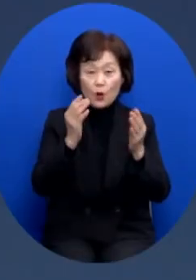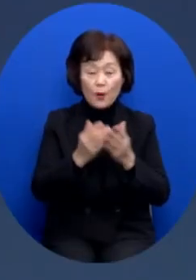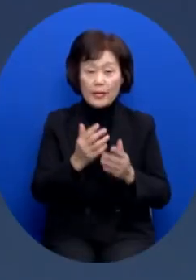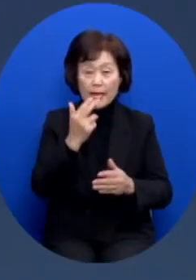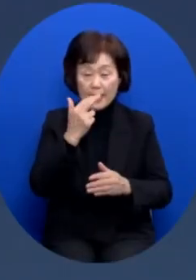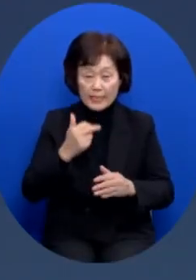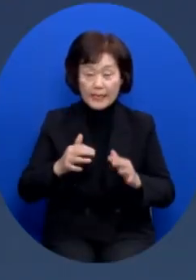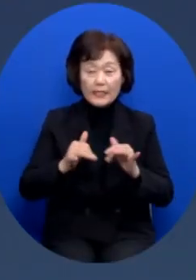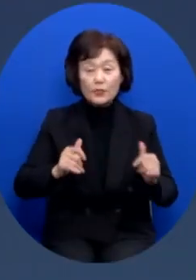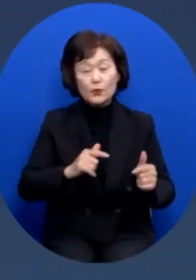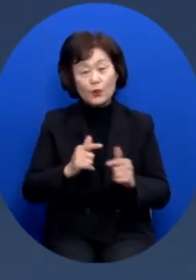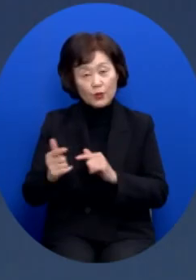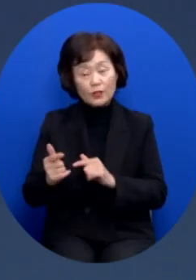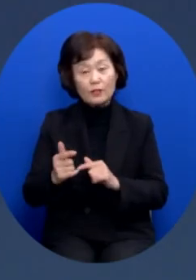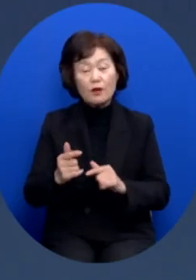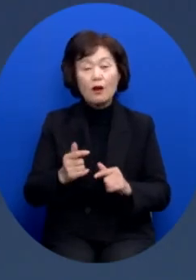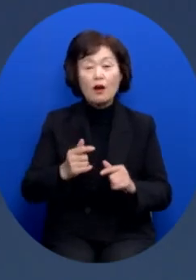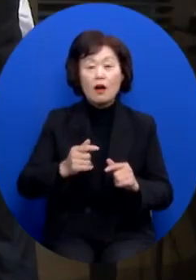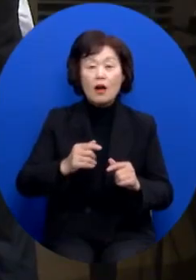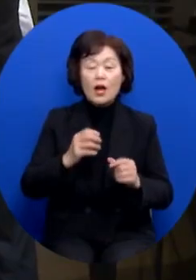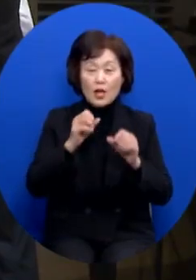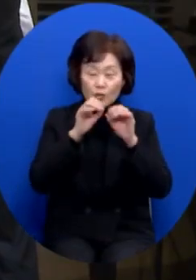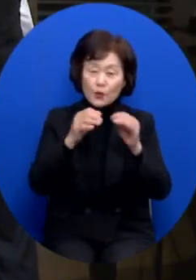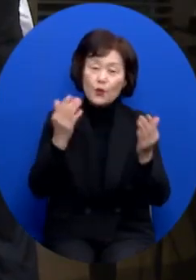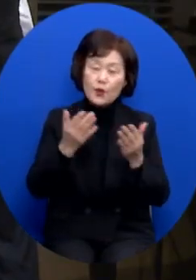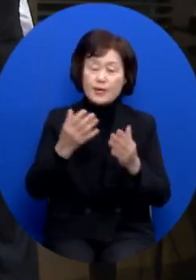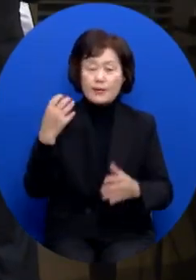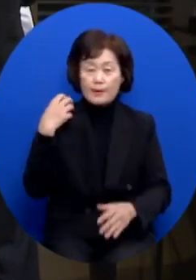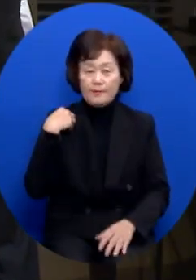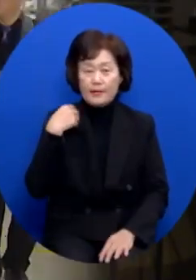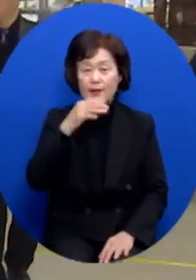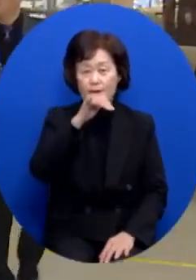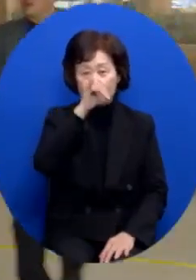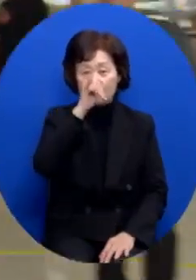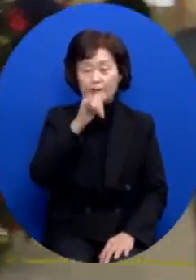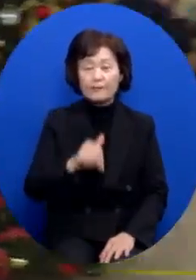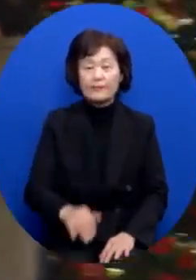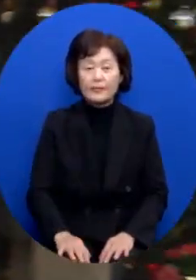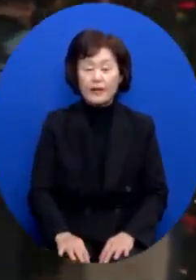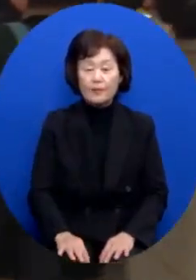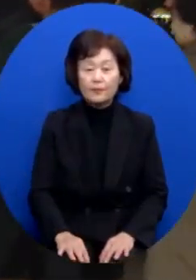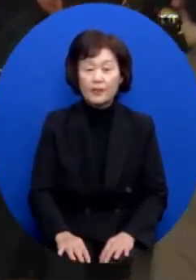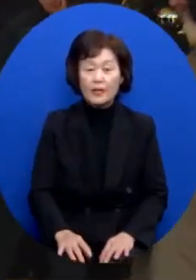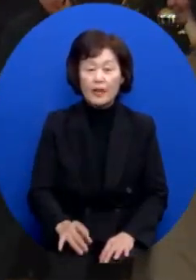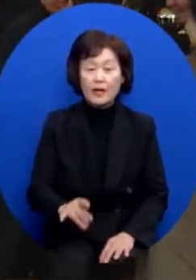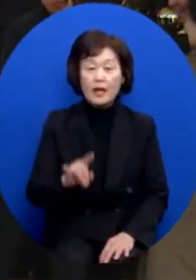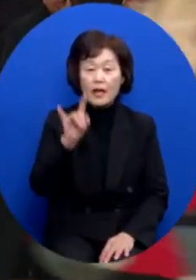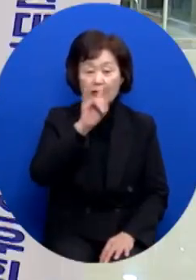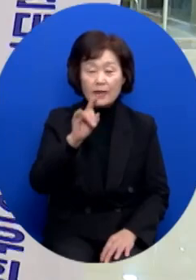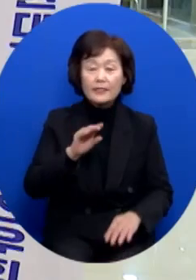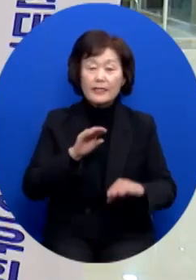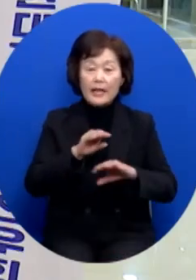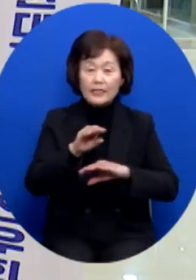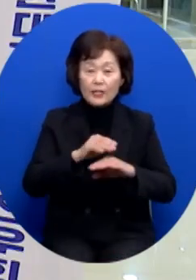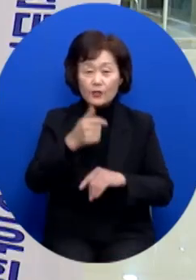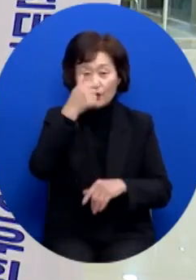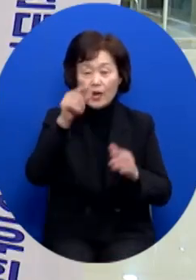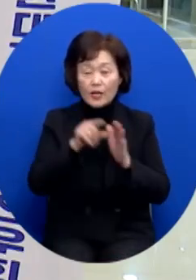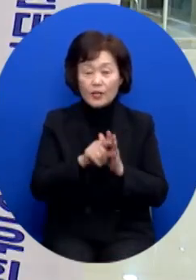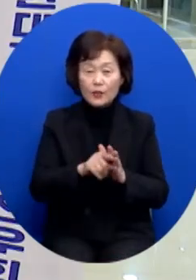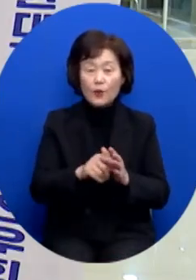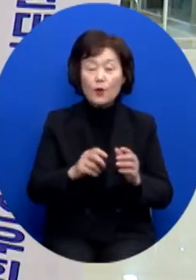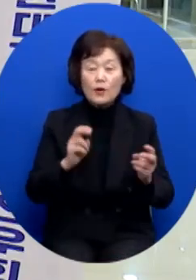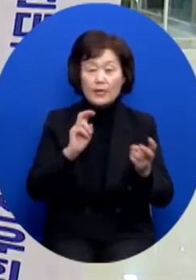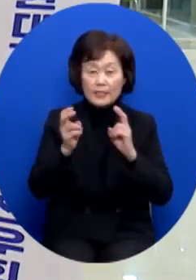등 달리는 선교사의 사명을 감당하고 있습니다. 현대자동차 기독신호회가 울산 지역 목회자 부부 100여